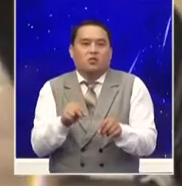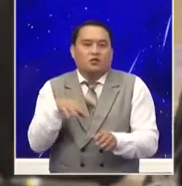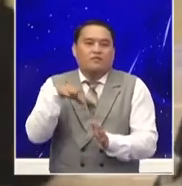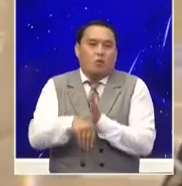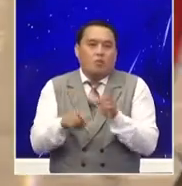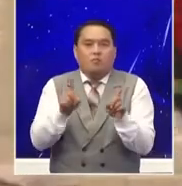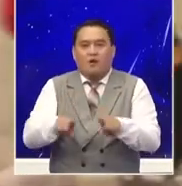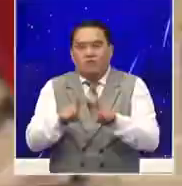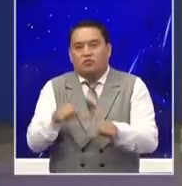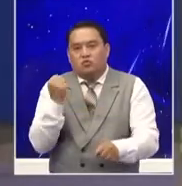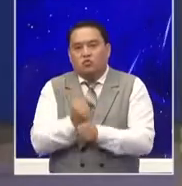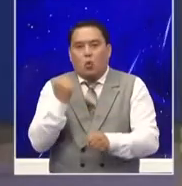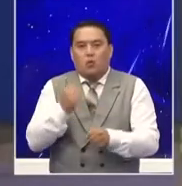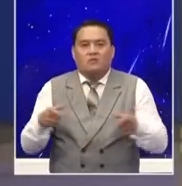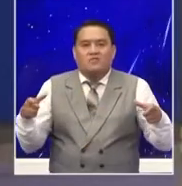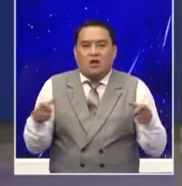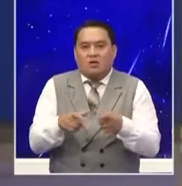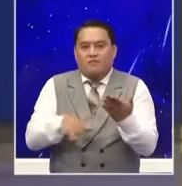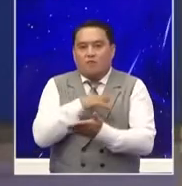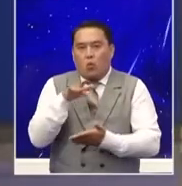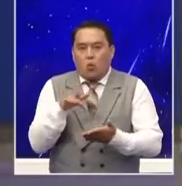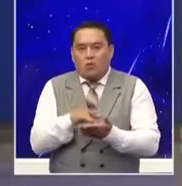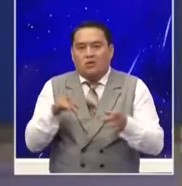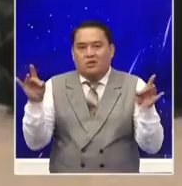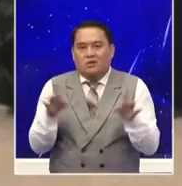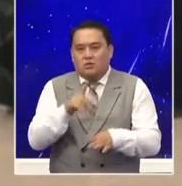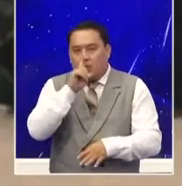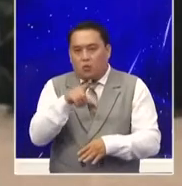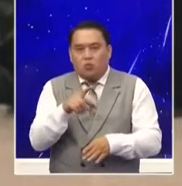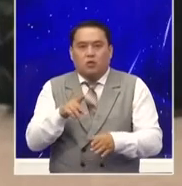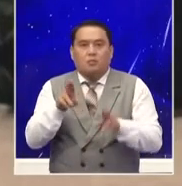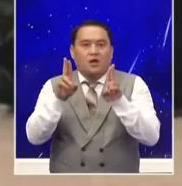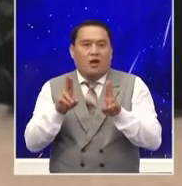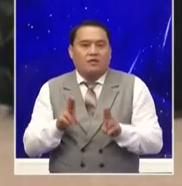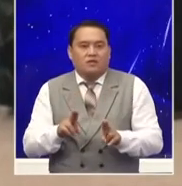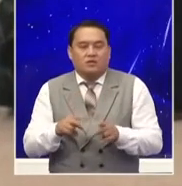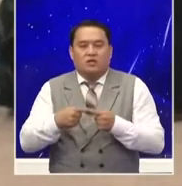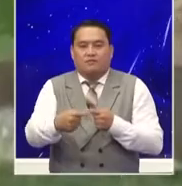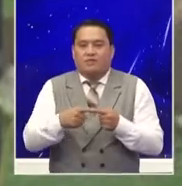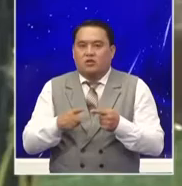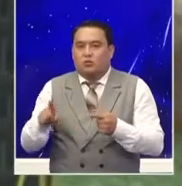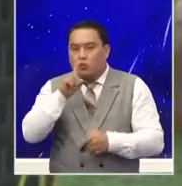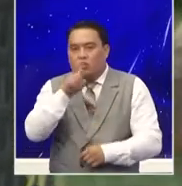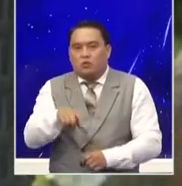ввести повторный строгий карантин в городе, если бары и рестораны не будут соблюдать правила социального